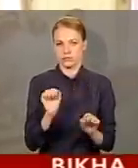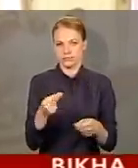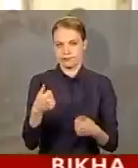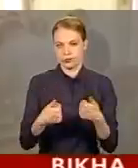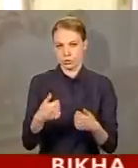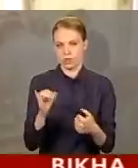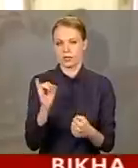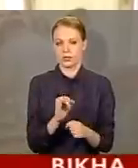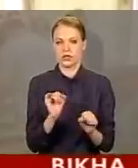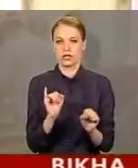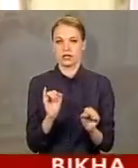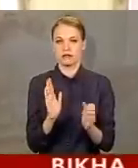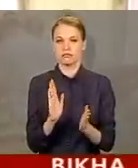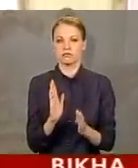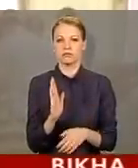і бути